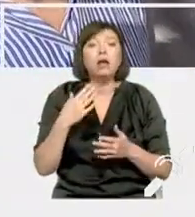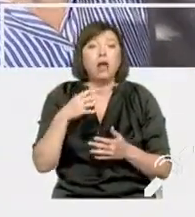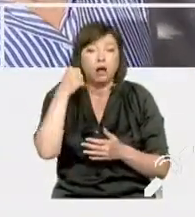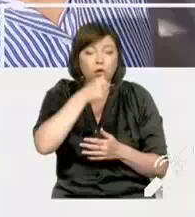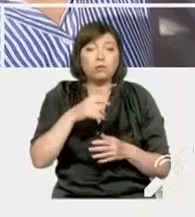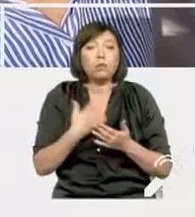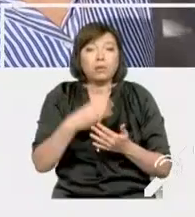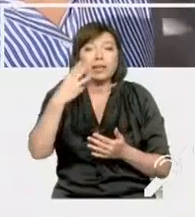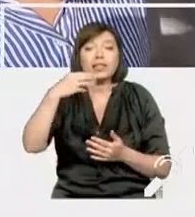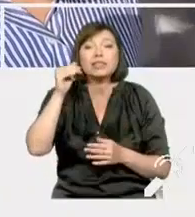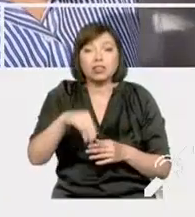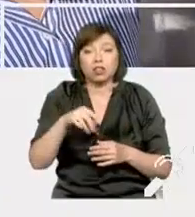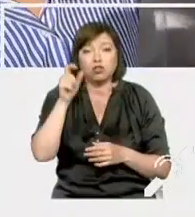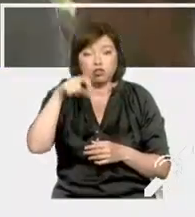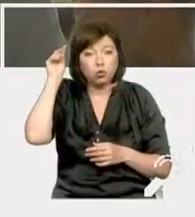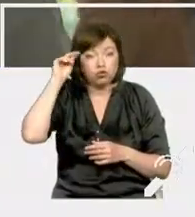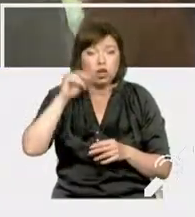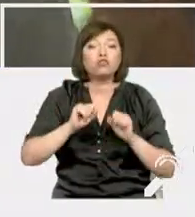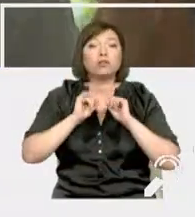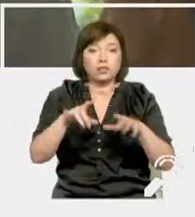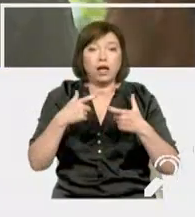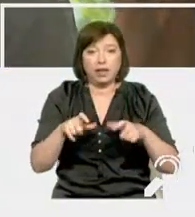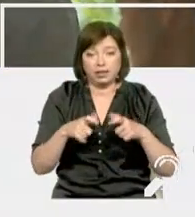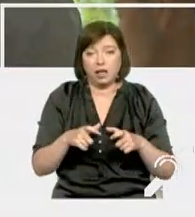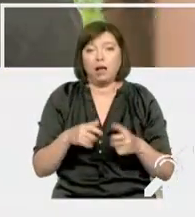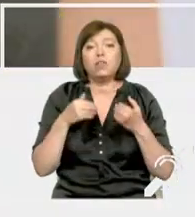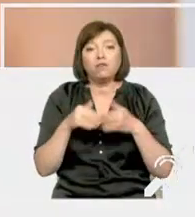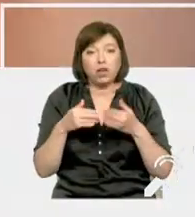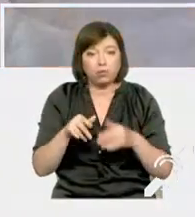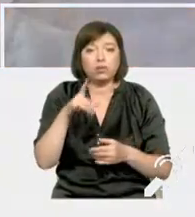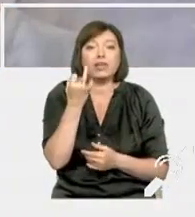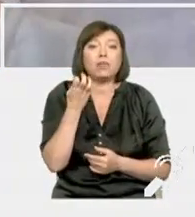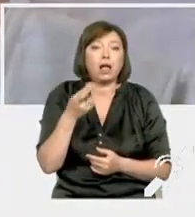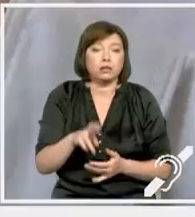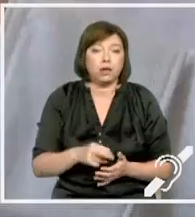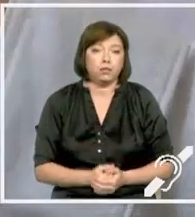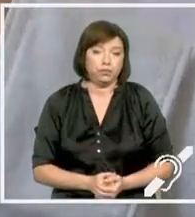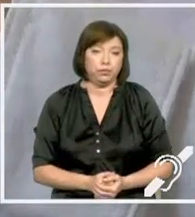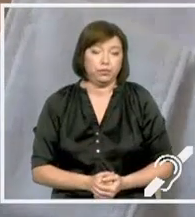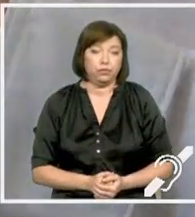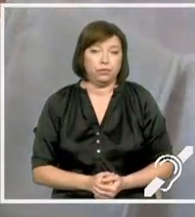30.000 de elevi au susținut examenele naționale de absolvire a gimnaziului.